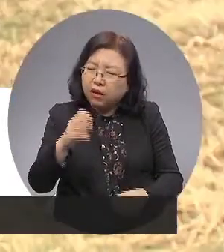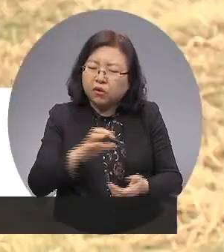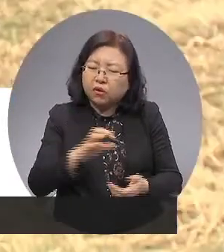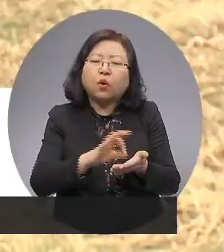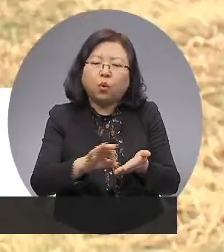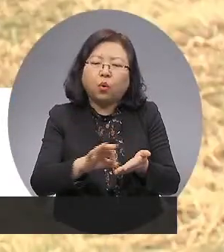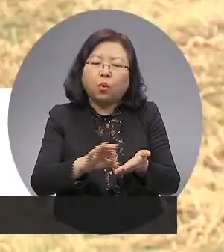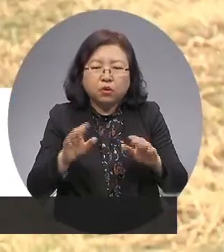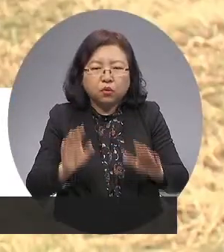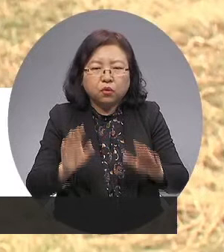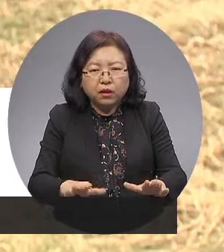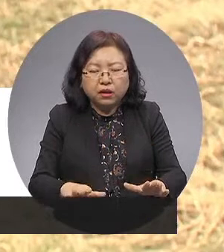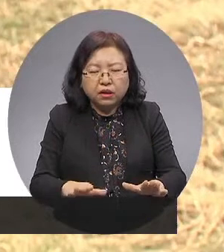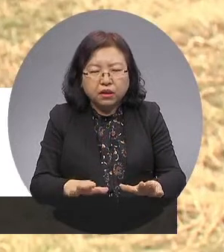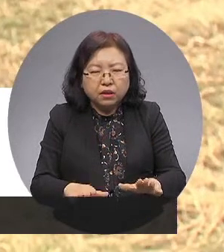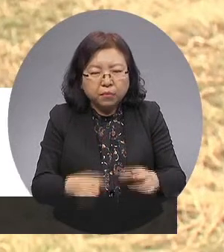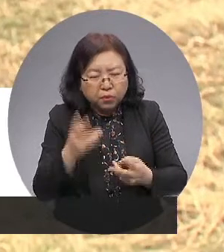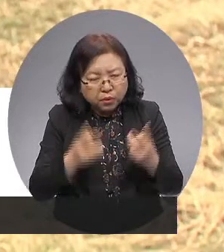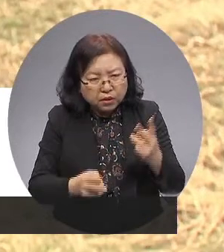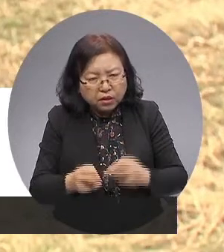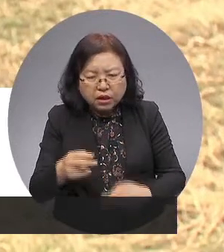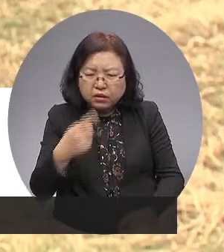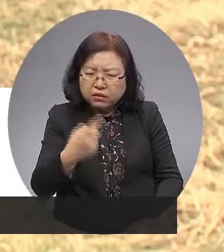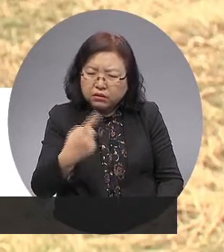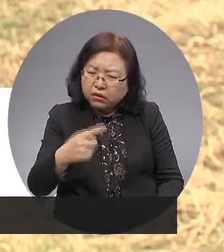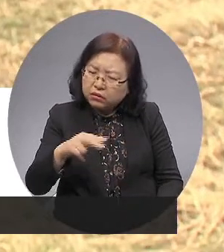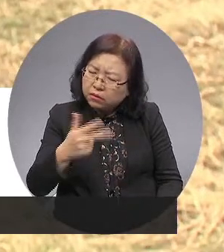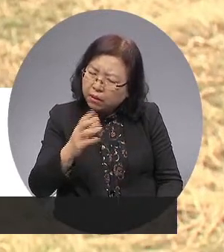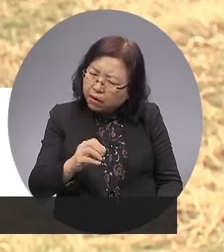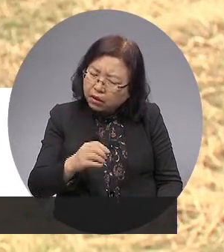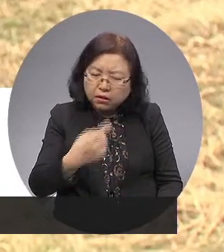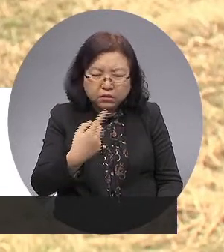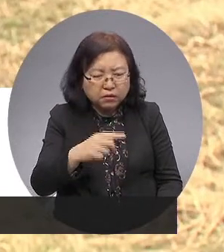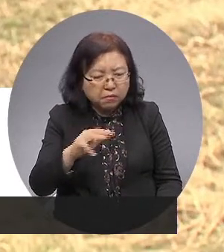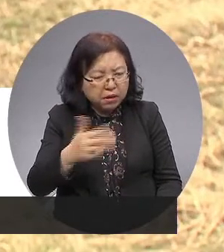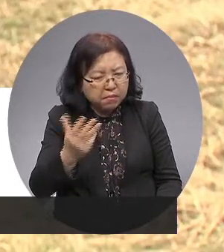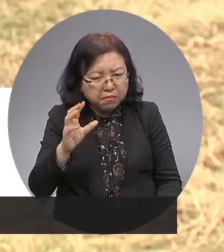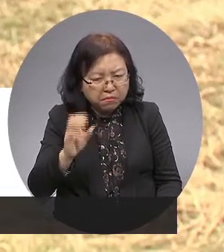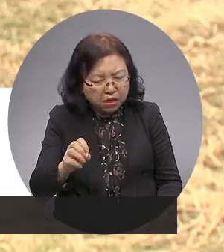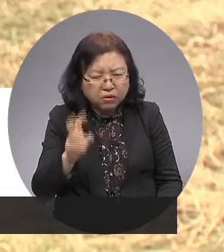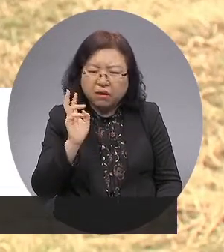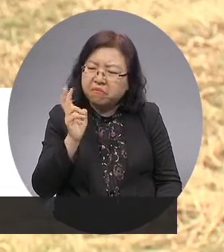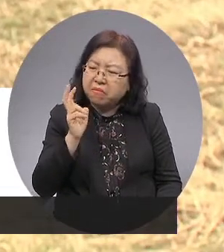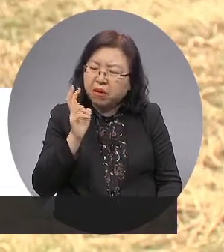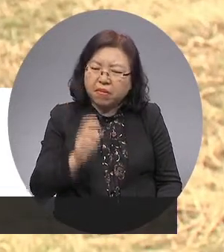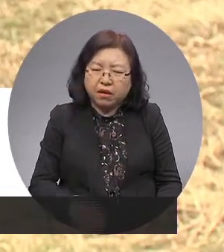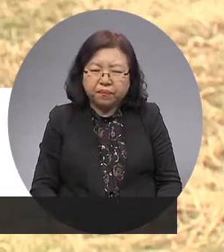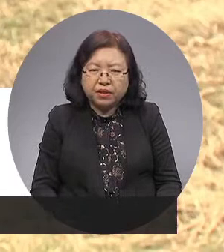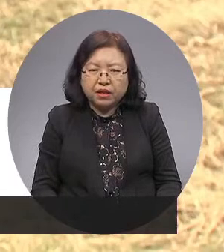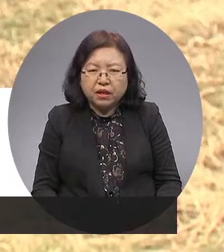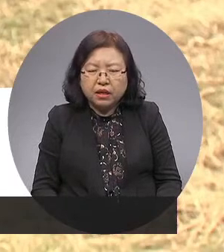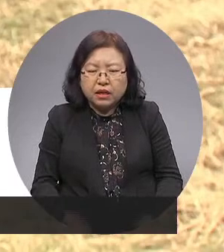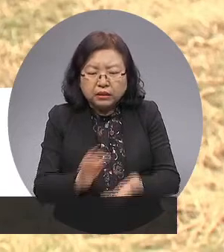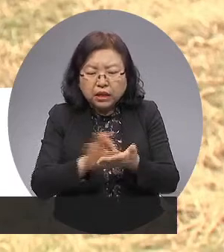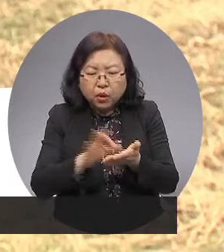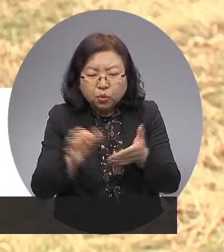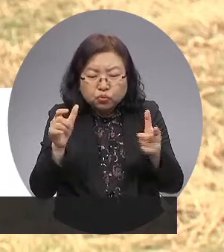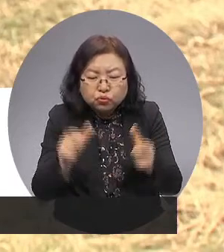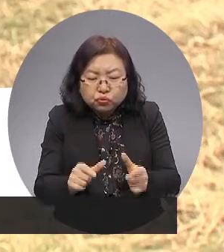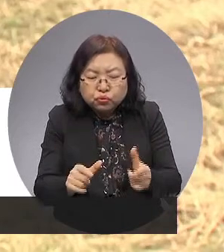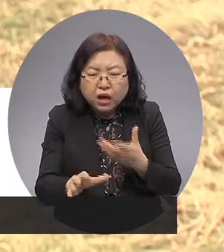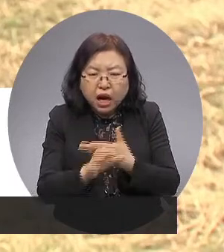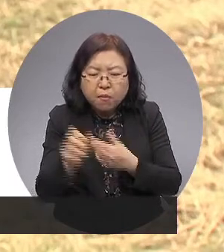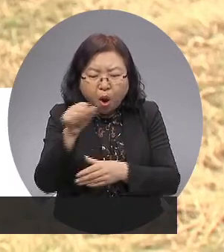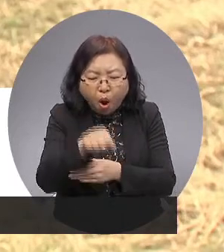됐어요. 올해는 그거보다 한 1,700 정도 되지 않을까. 양을 줄이면